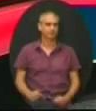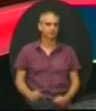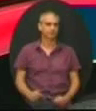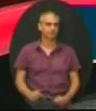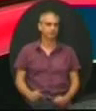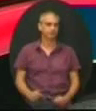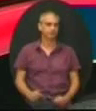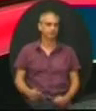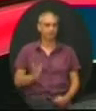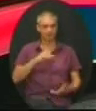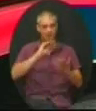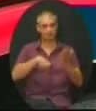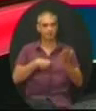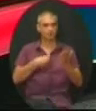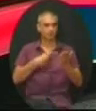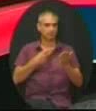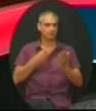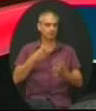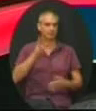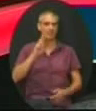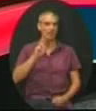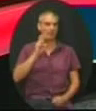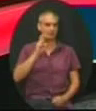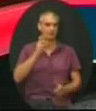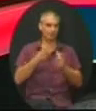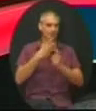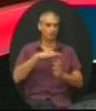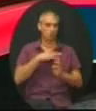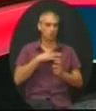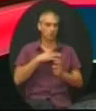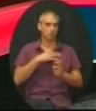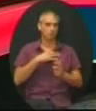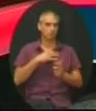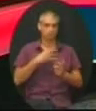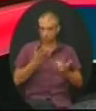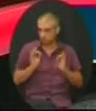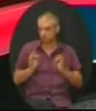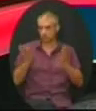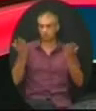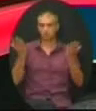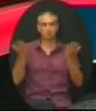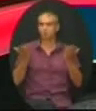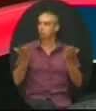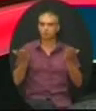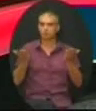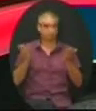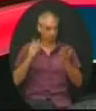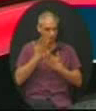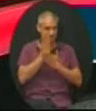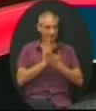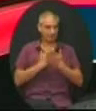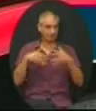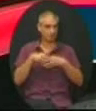כן. בין השאר כן. חתמה על המכתב הזה גם רחל עזריה מכולנו. בסדר. יש סדקים,